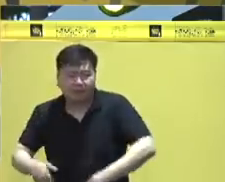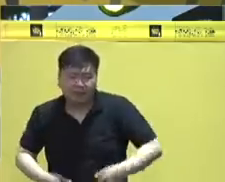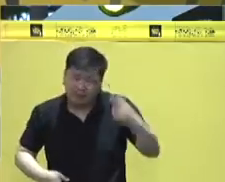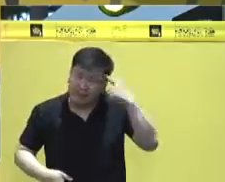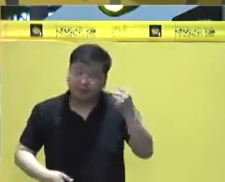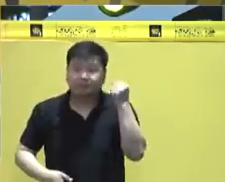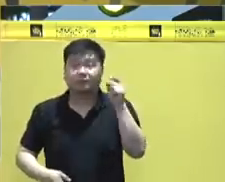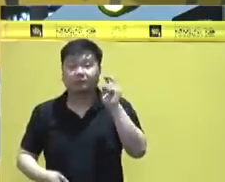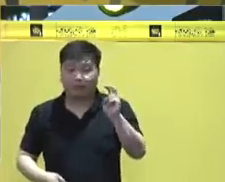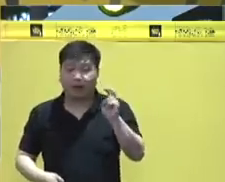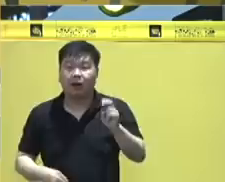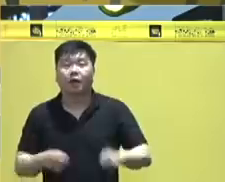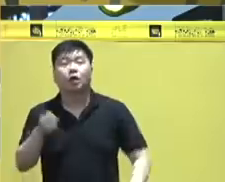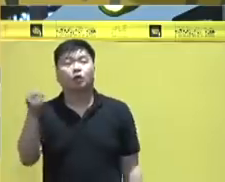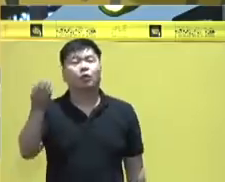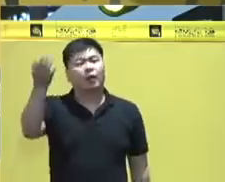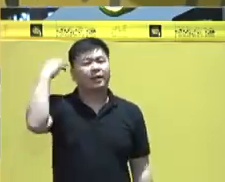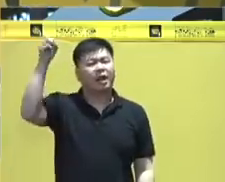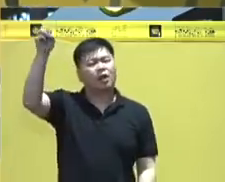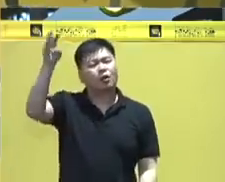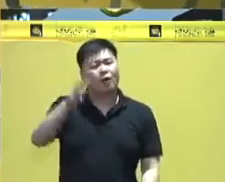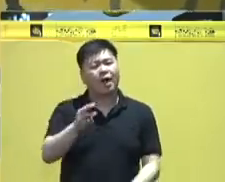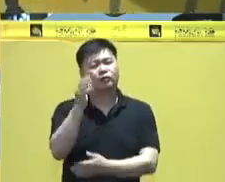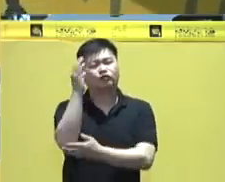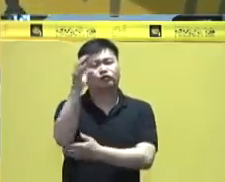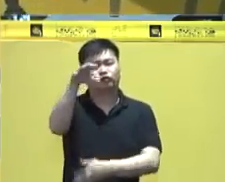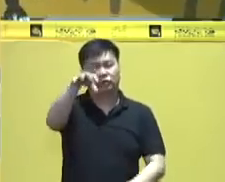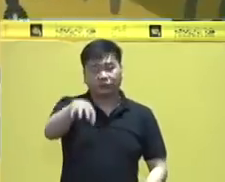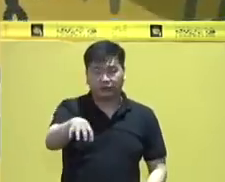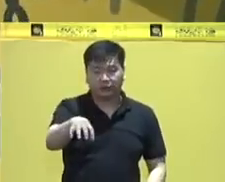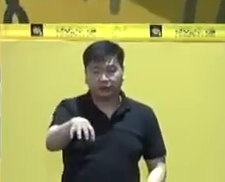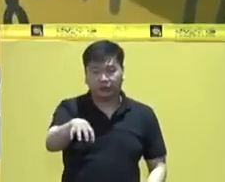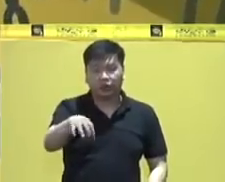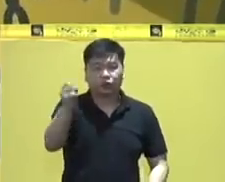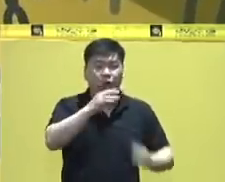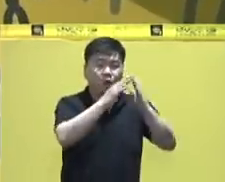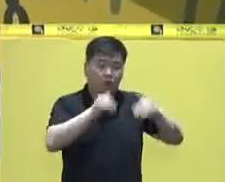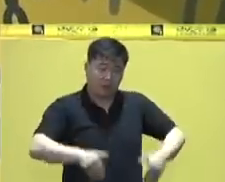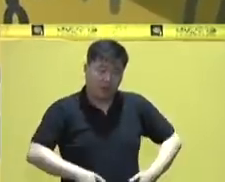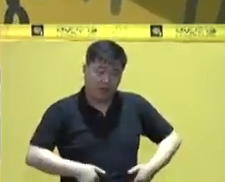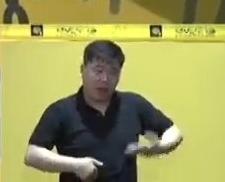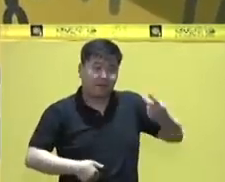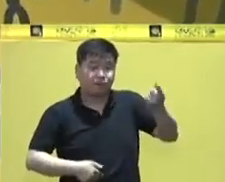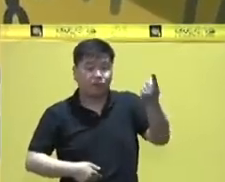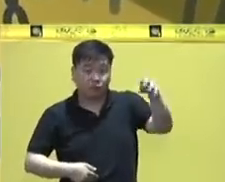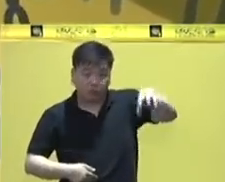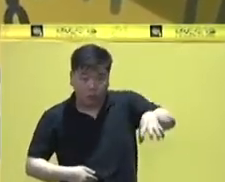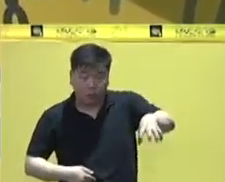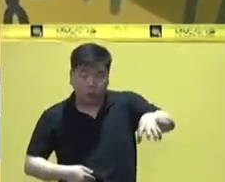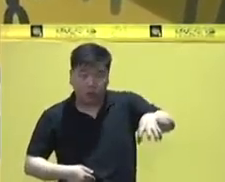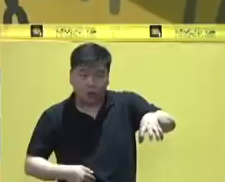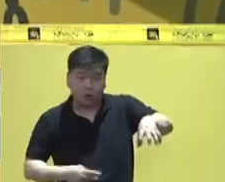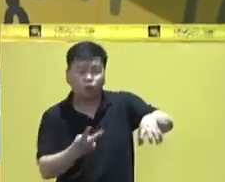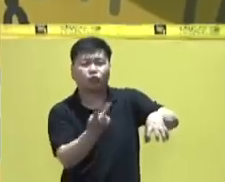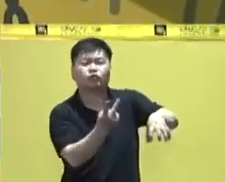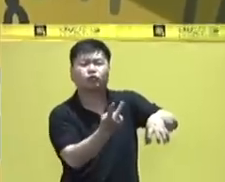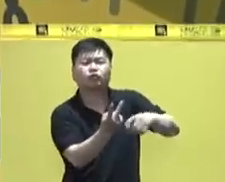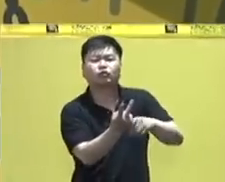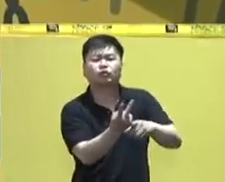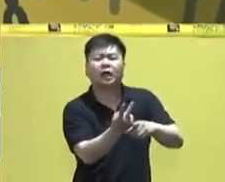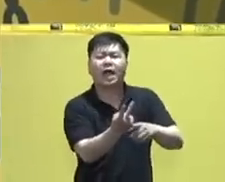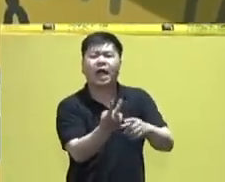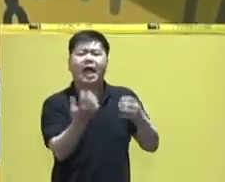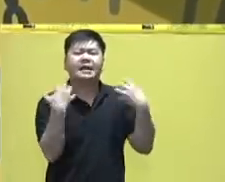있으셨고요. 당시 광주광역시하고 전라남도가 그 같이